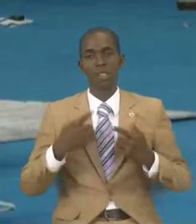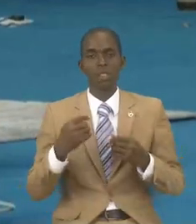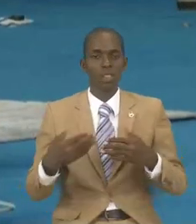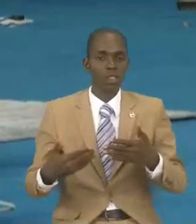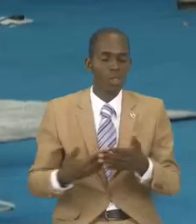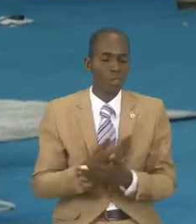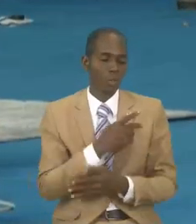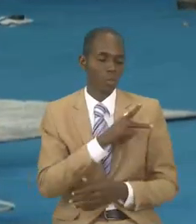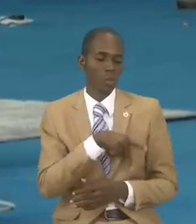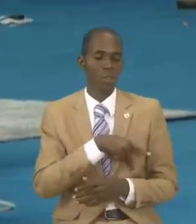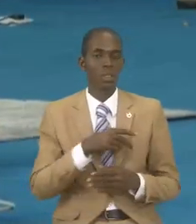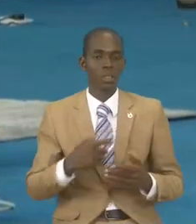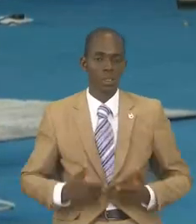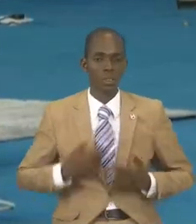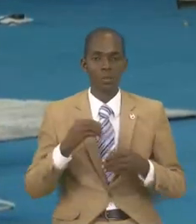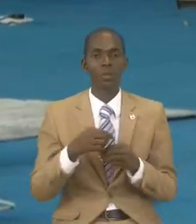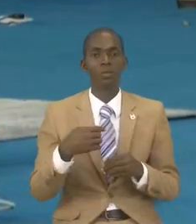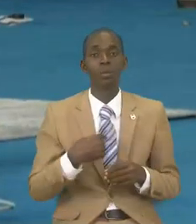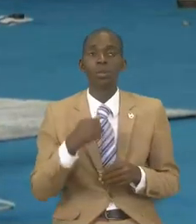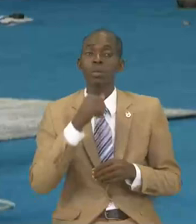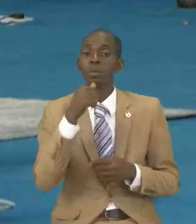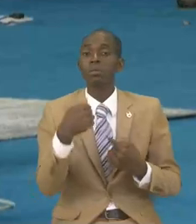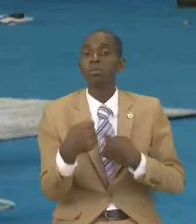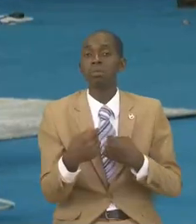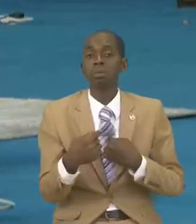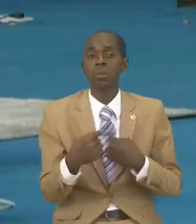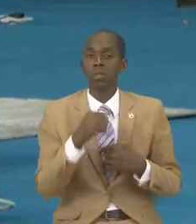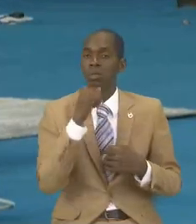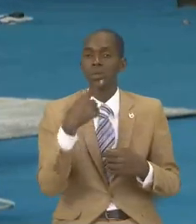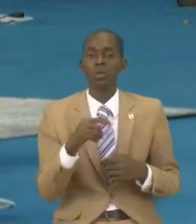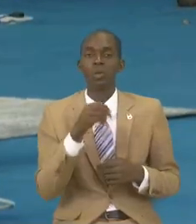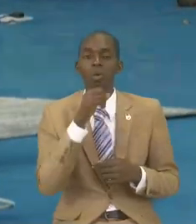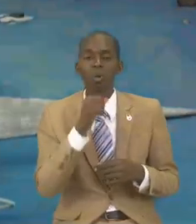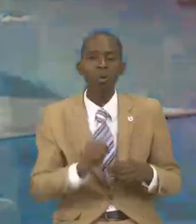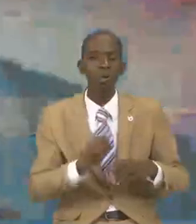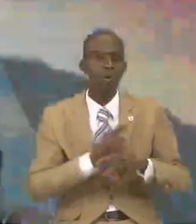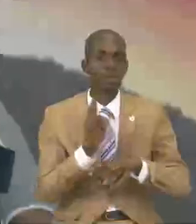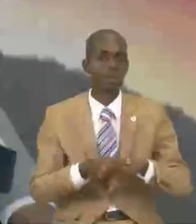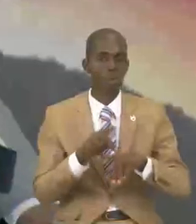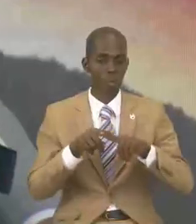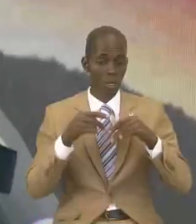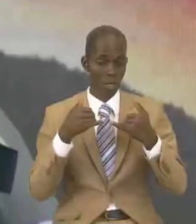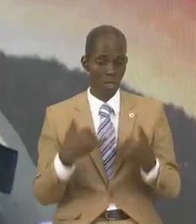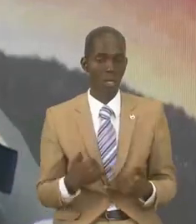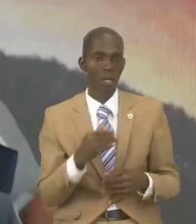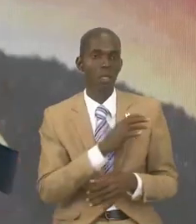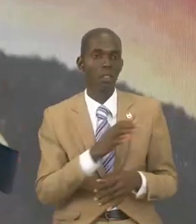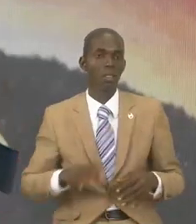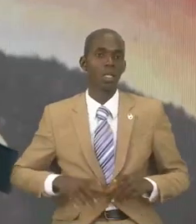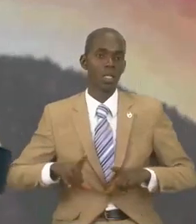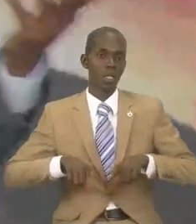vit. Pas moi, pas le vieil homme, Christ vit en